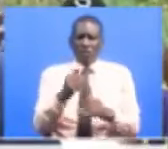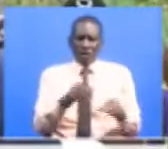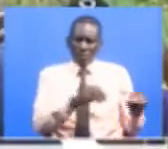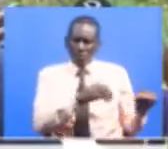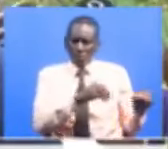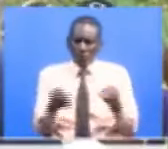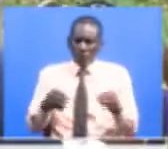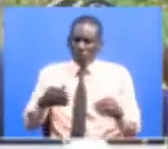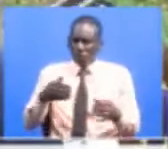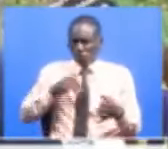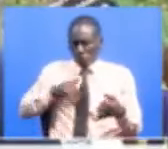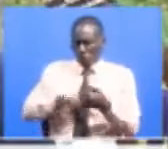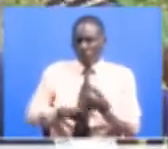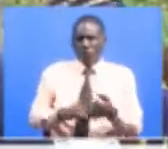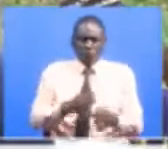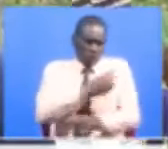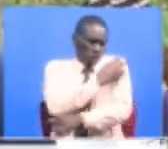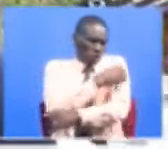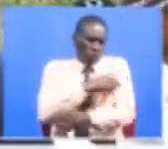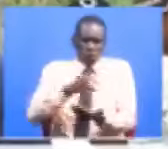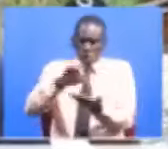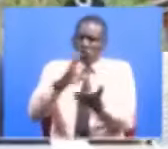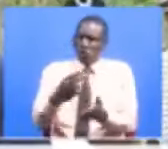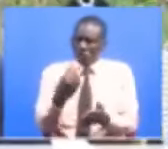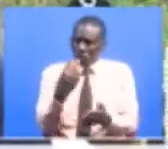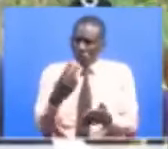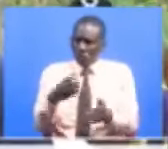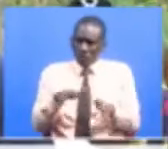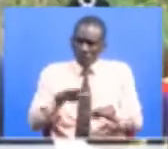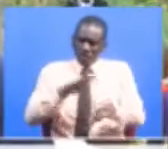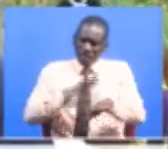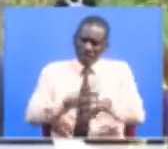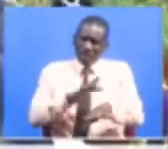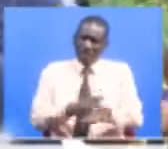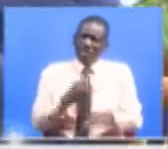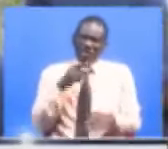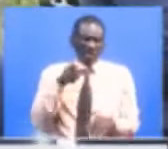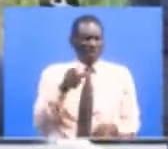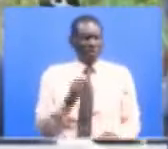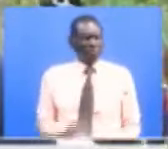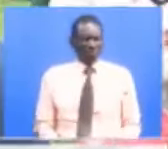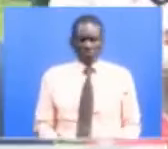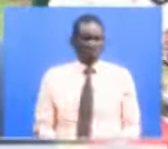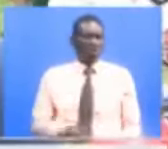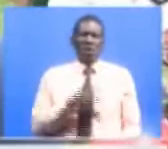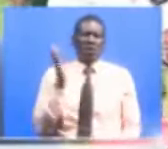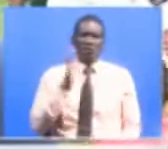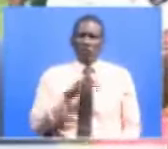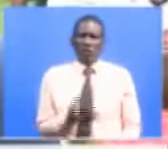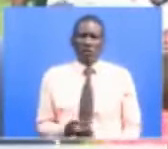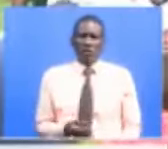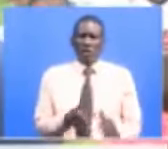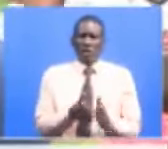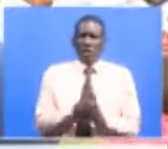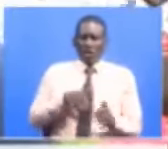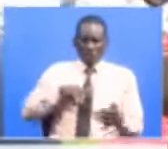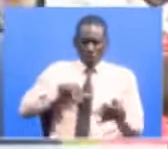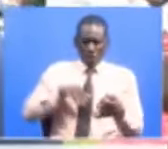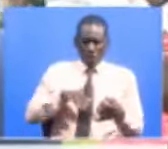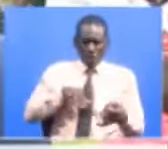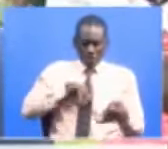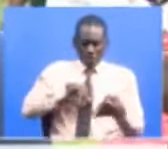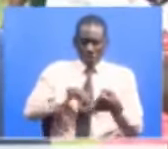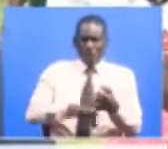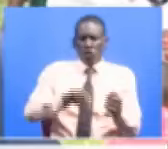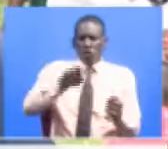kumpeleka hospitali, daktari waliona vile anamguzaguza, wakaona hapa mambo yameharibika. Na mke wa Ndegwa ambaye ni